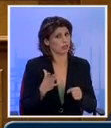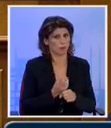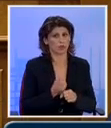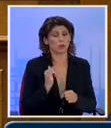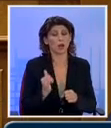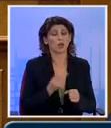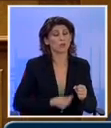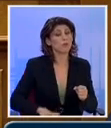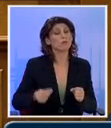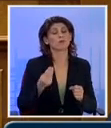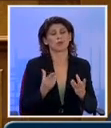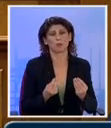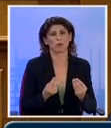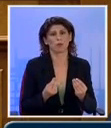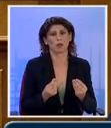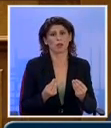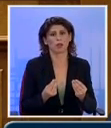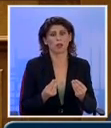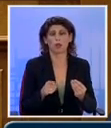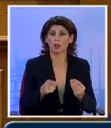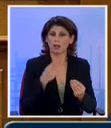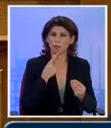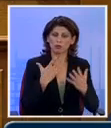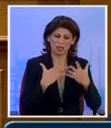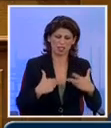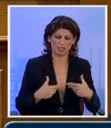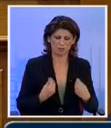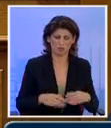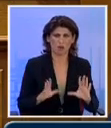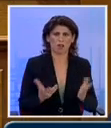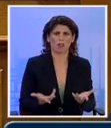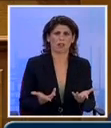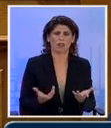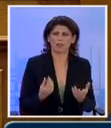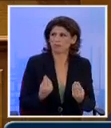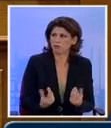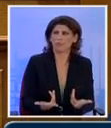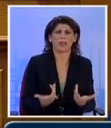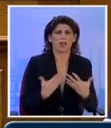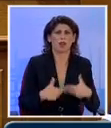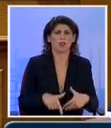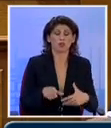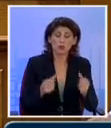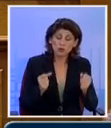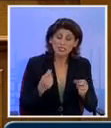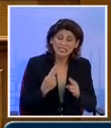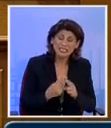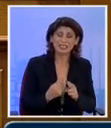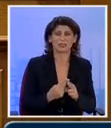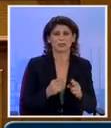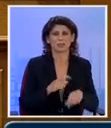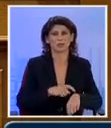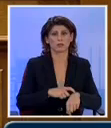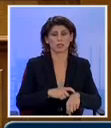ακόμα περισσότερα για να παίζουμε αυτή την ώρα ένα κακόγουστο θέατρο σε τόσο κρίσιμες στιγμές. Ο ελληνικός